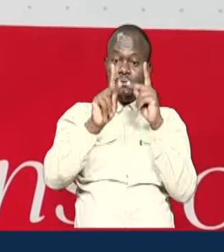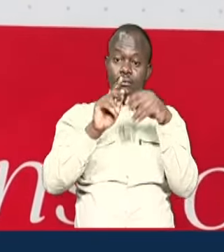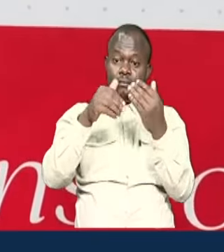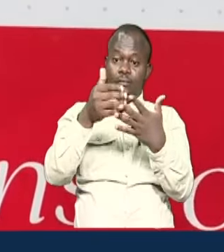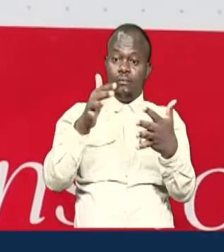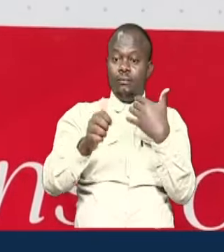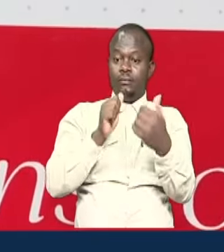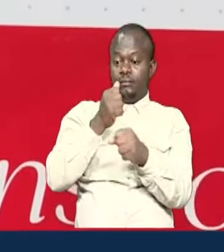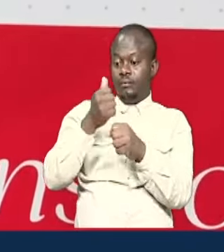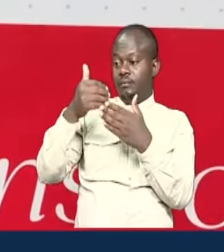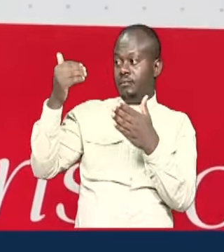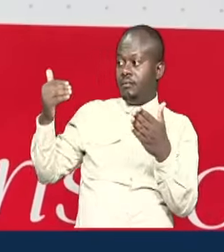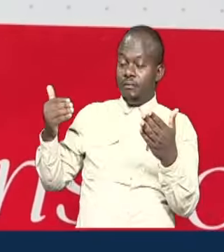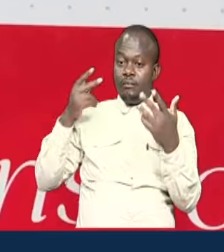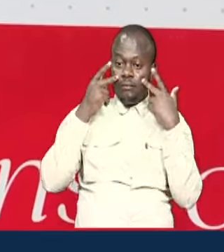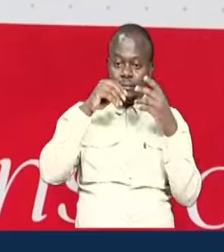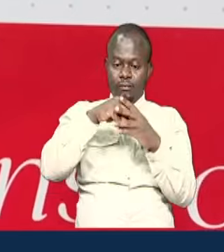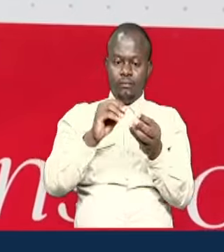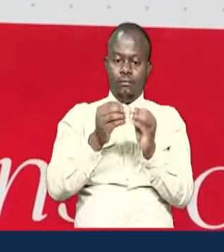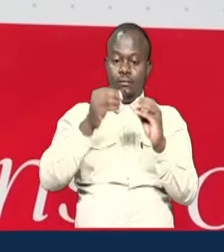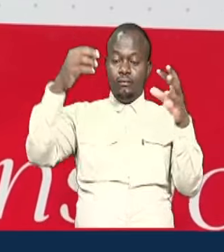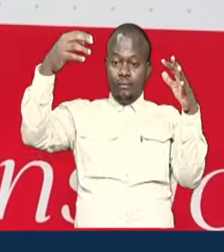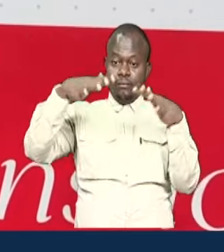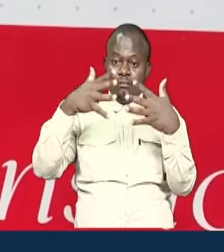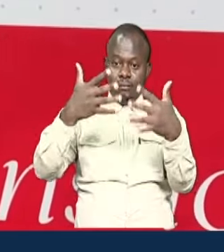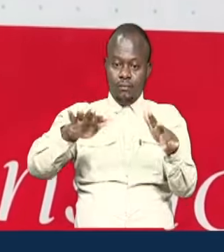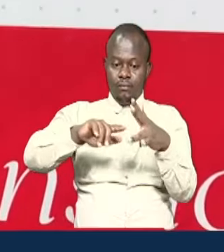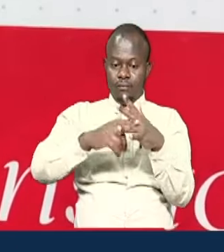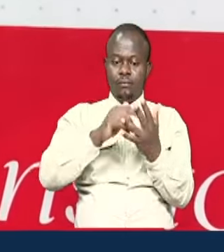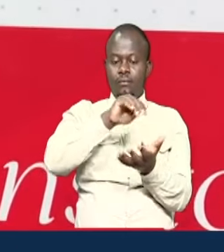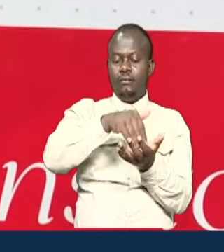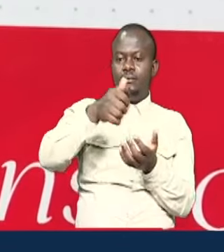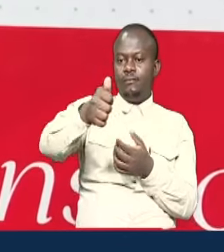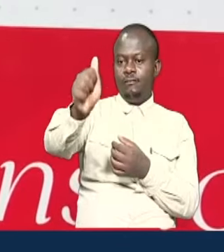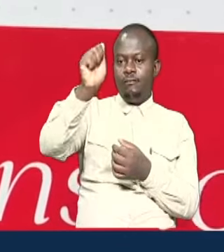myaka yabanje wabonamo umubare ufatika wamaze gushinga ibigo byabo